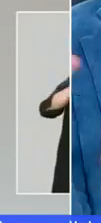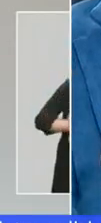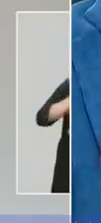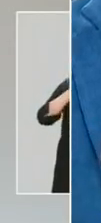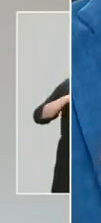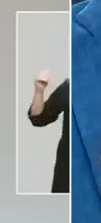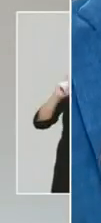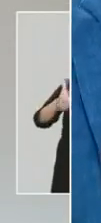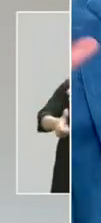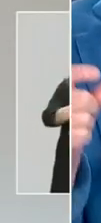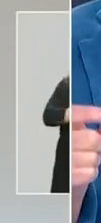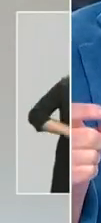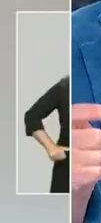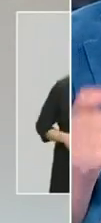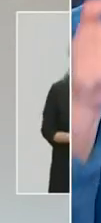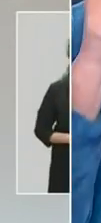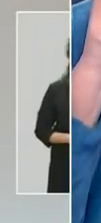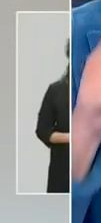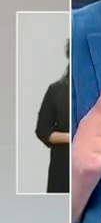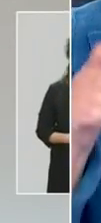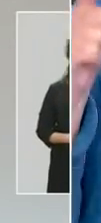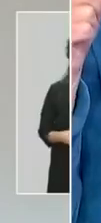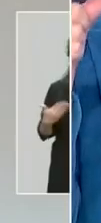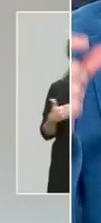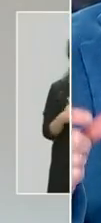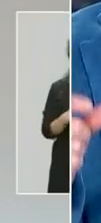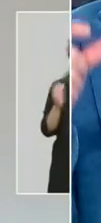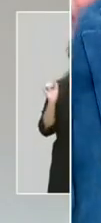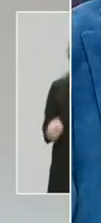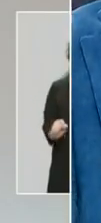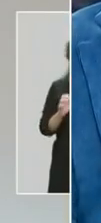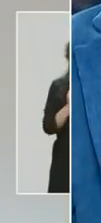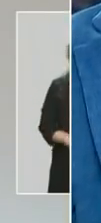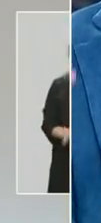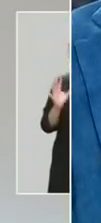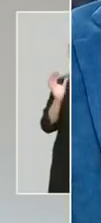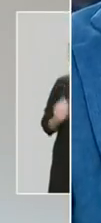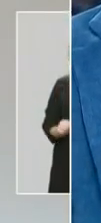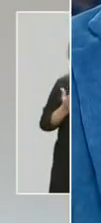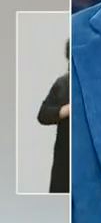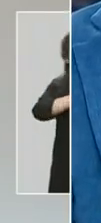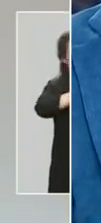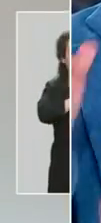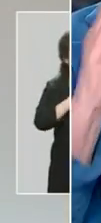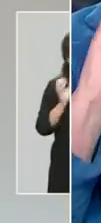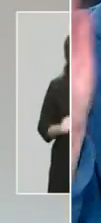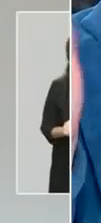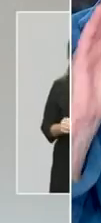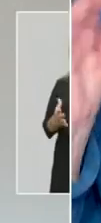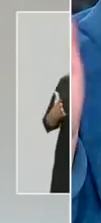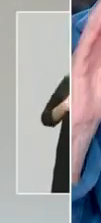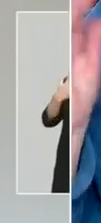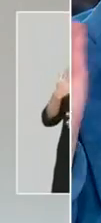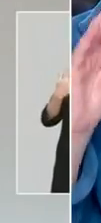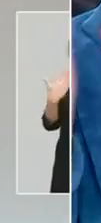pass sanitaire au pass vaccinal. Liberté, bienveillance, mais responsabilité, civisme, ce sont les mots